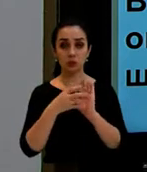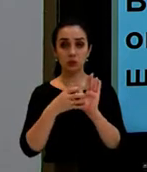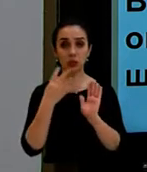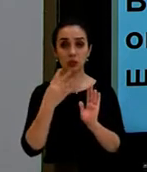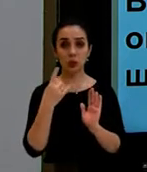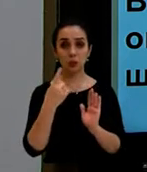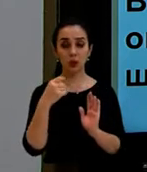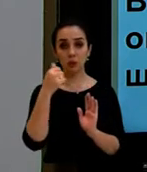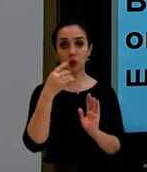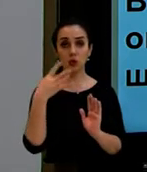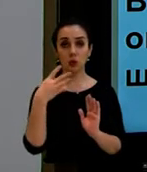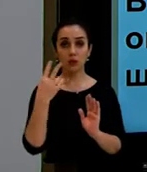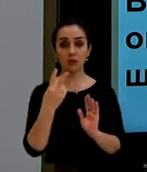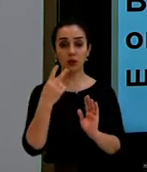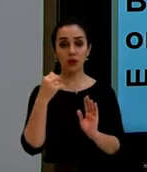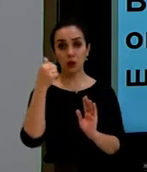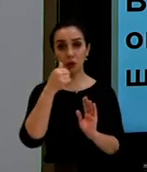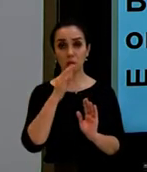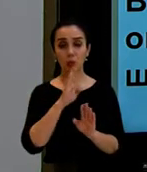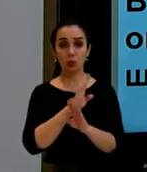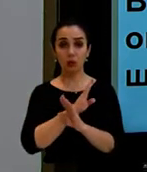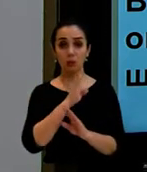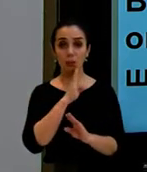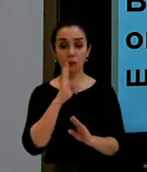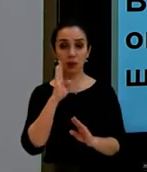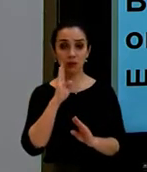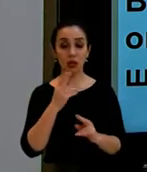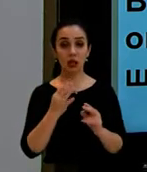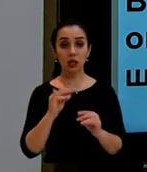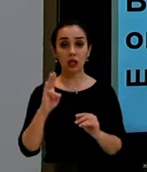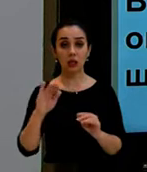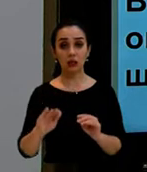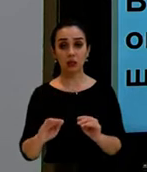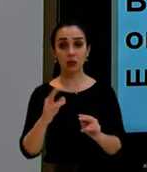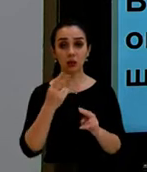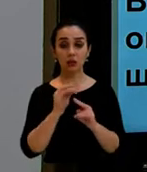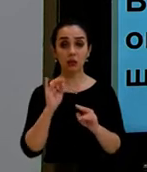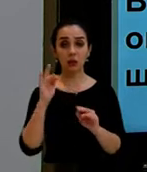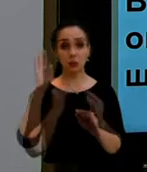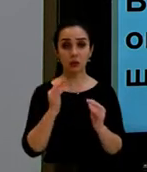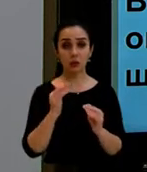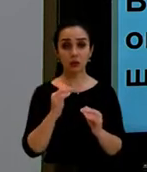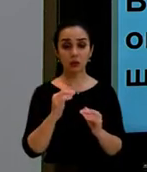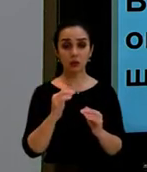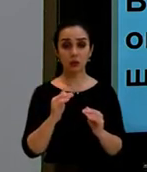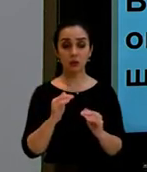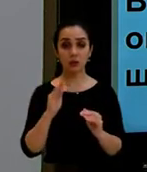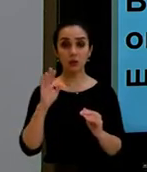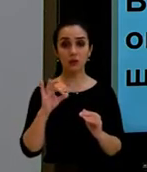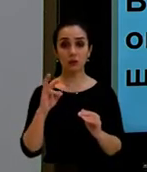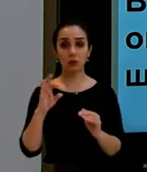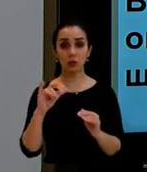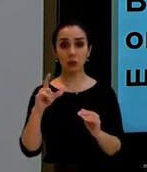В 1942 году умерла мать. И Николая направили в